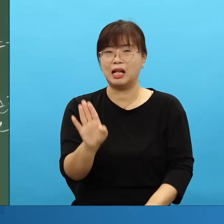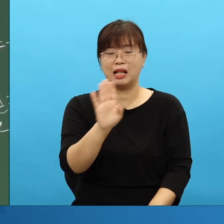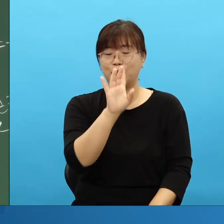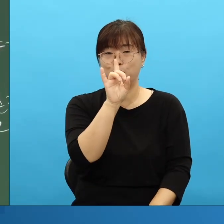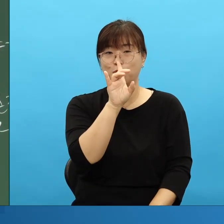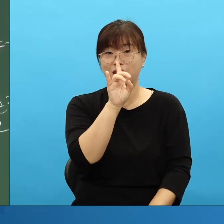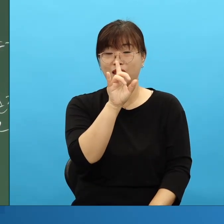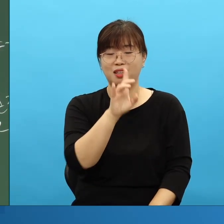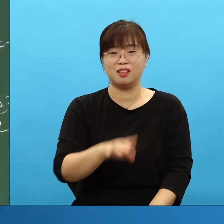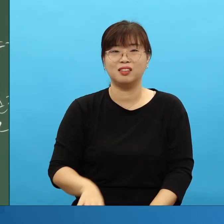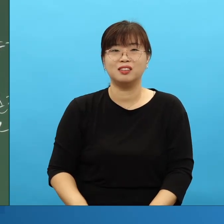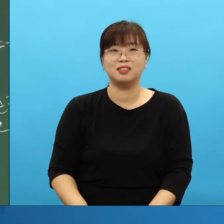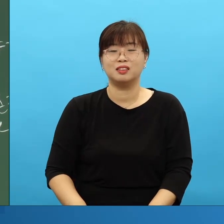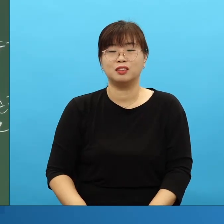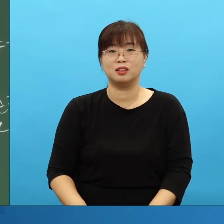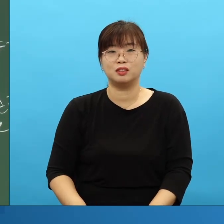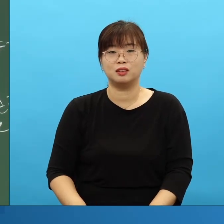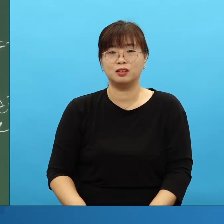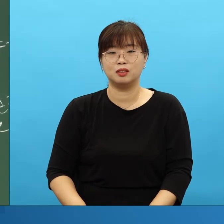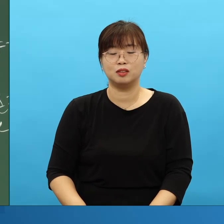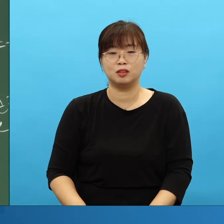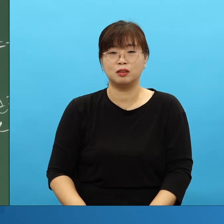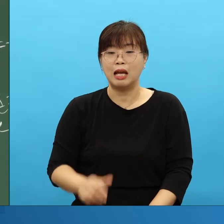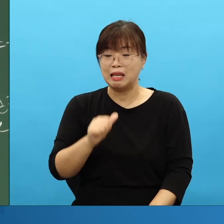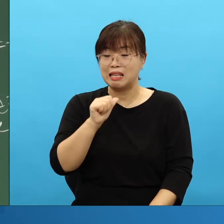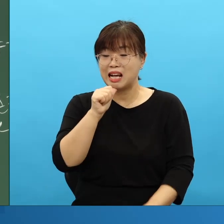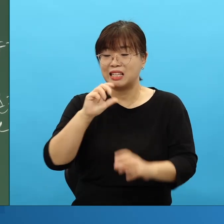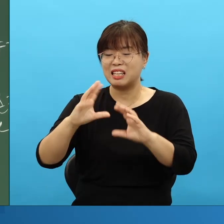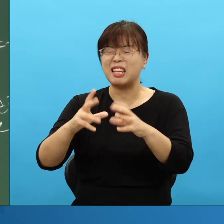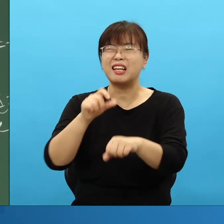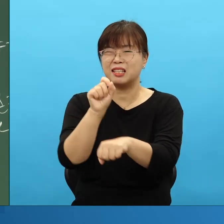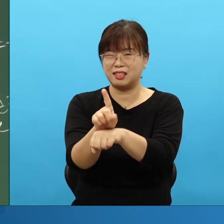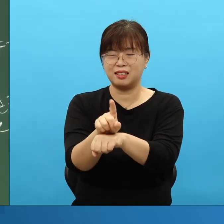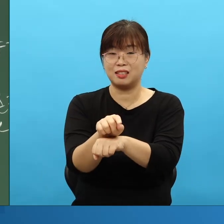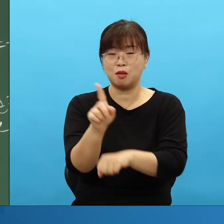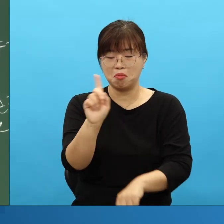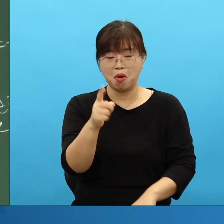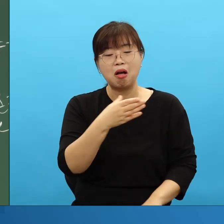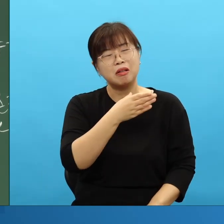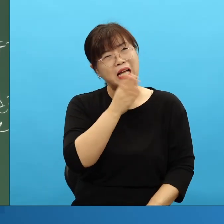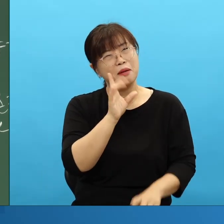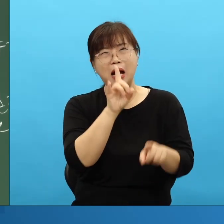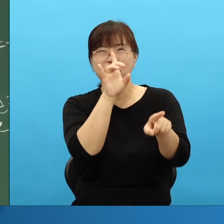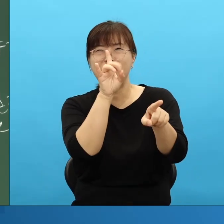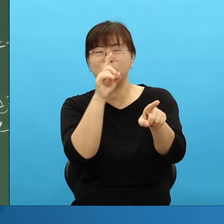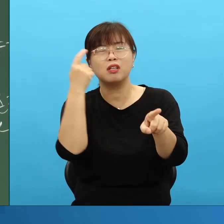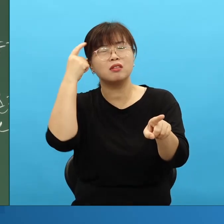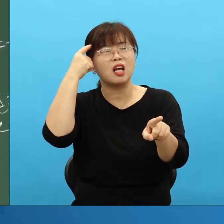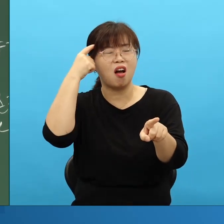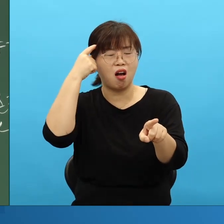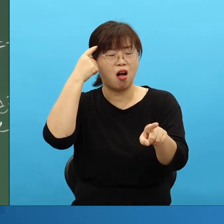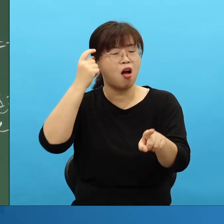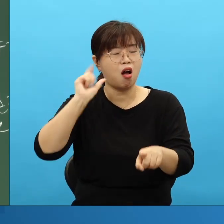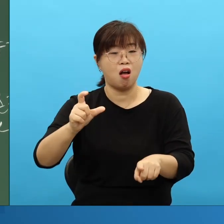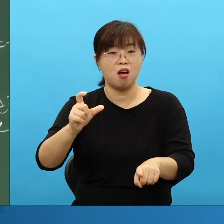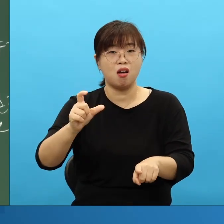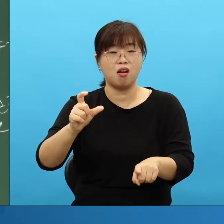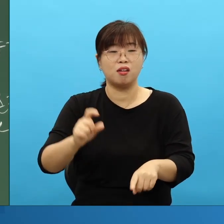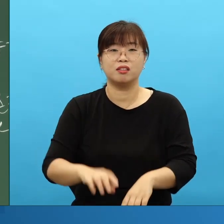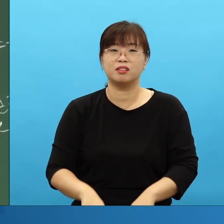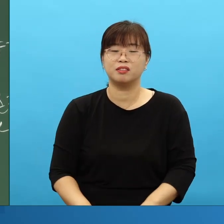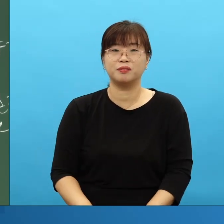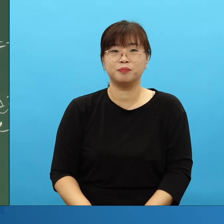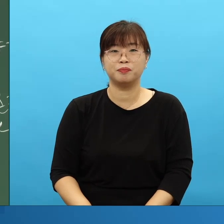because our thinking and our perception is still very undeveloped and unsophisticated. 일본 가면은 거의